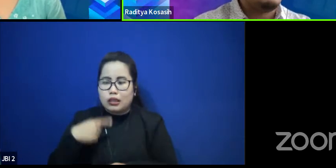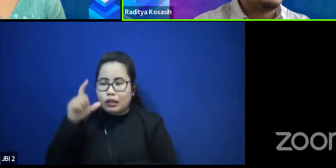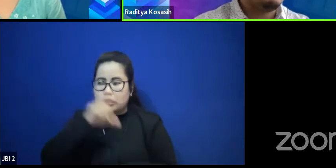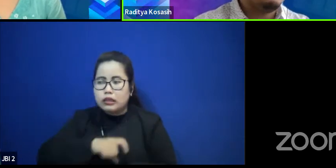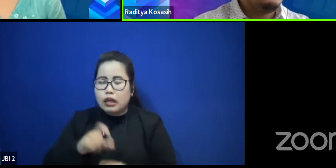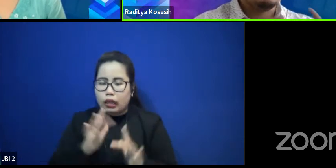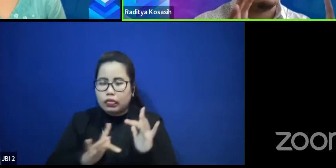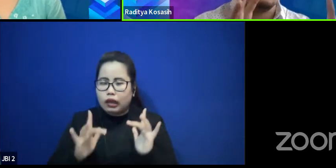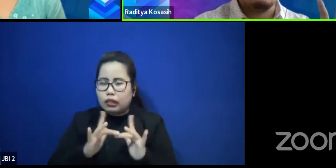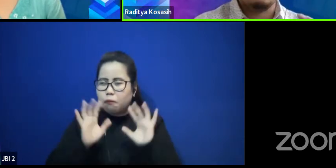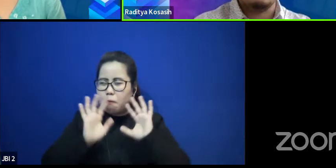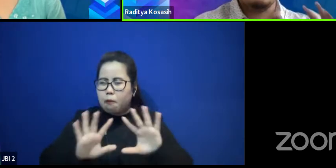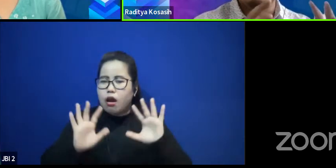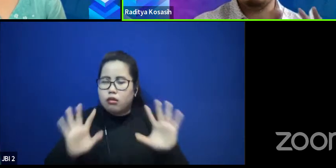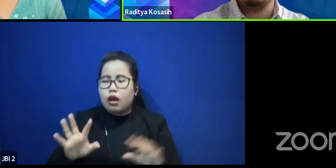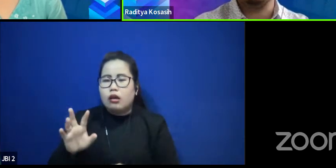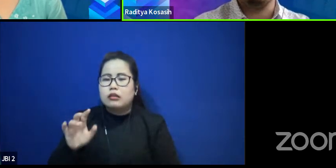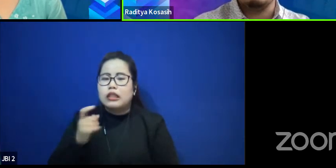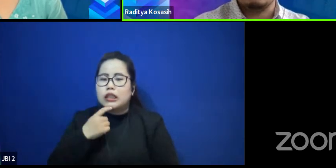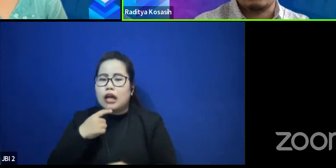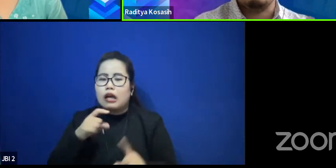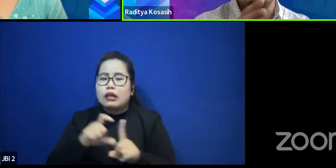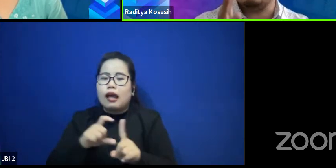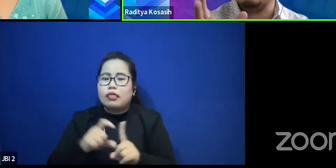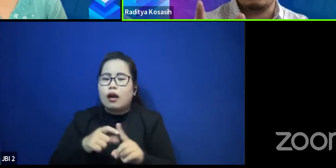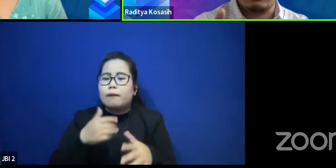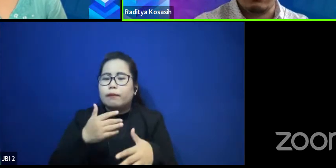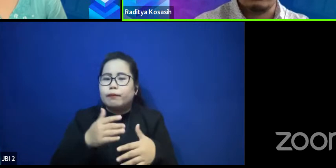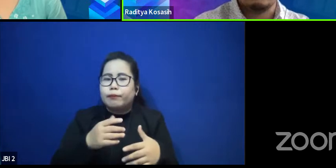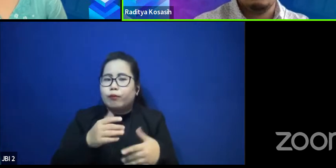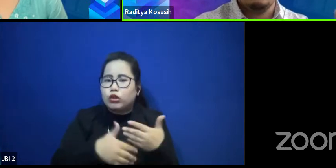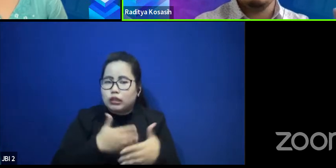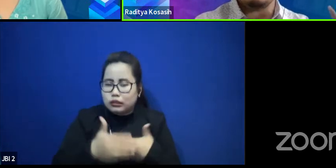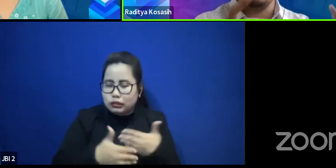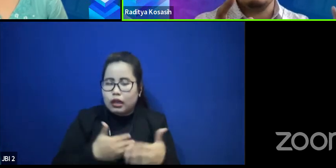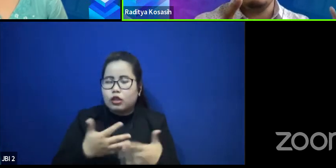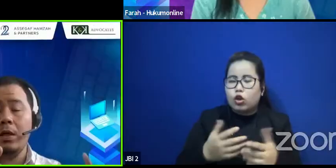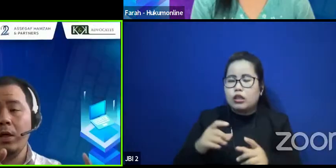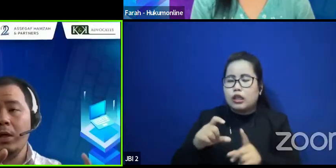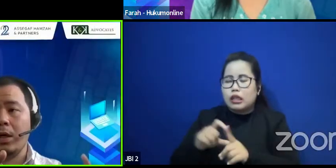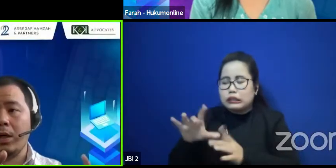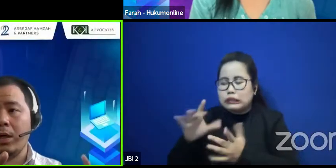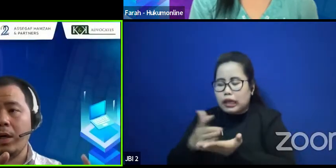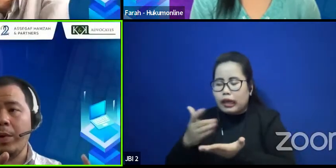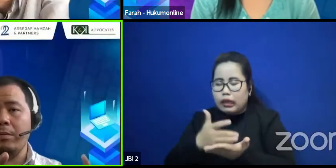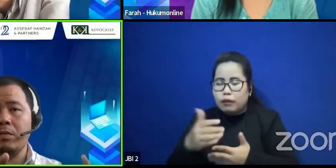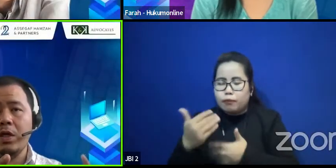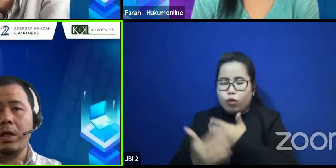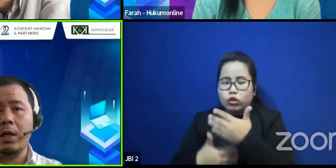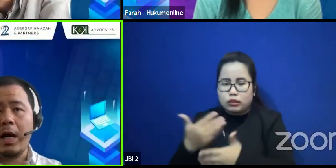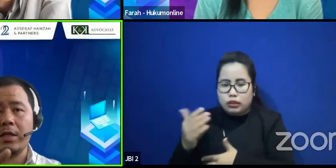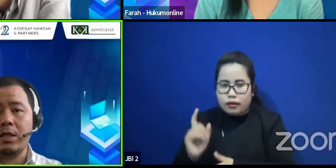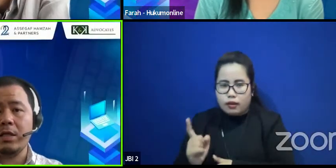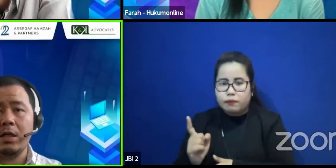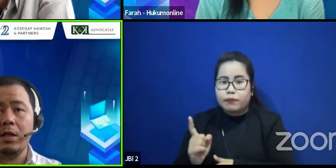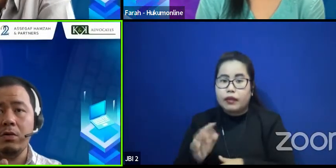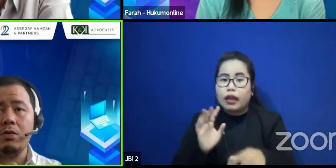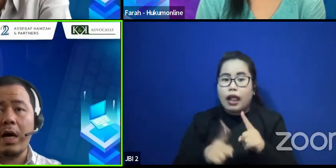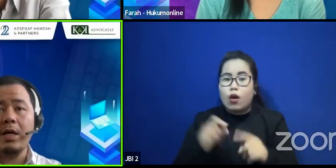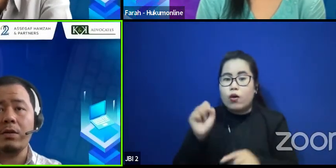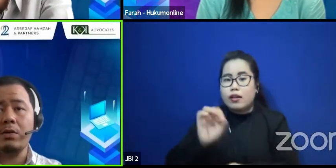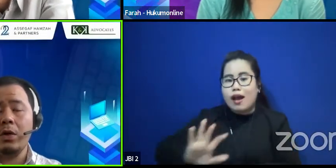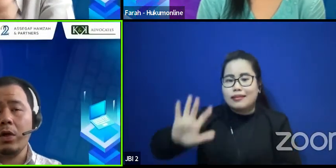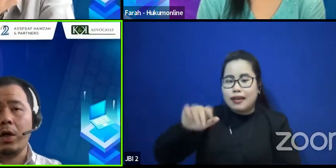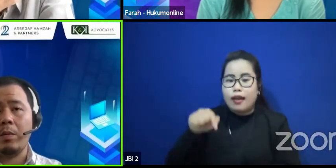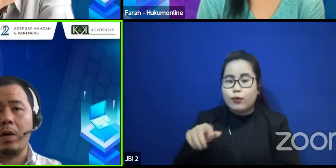internet juga banyak kok contoh editan protection proses atau Dita sharing Crosses dan di apa di Asia